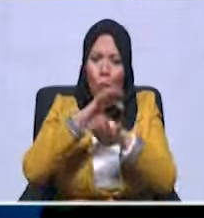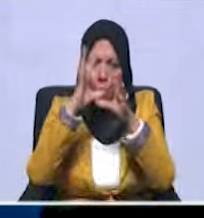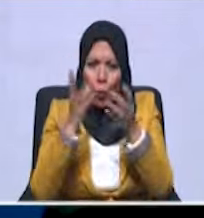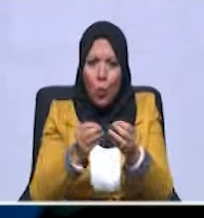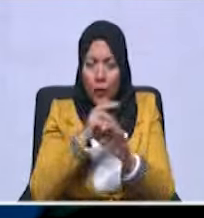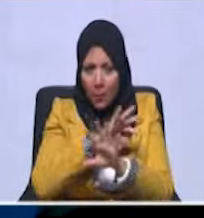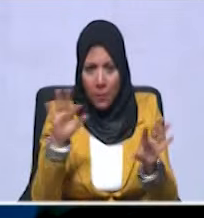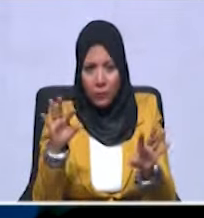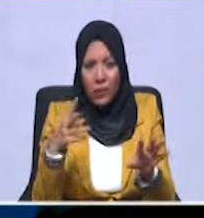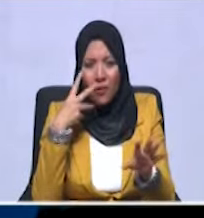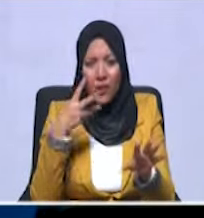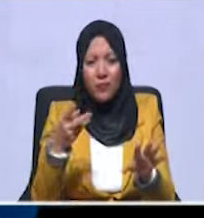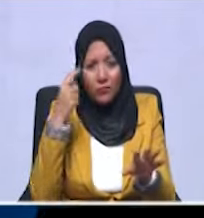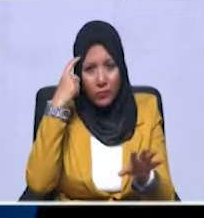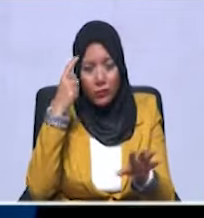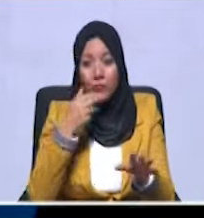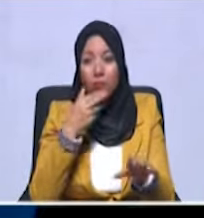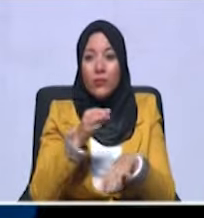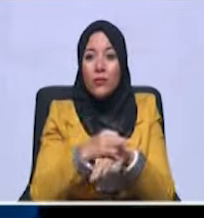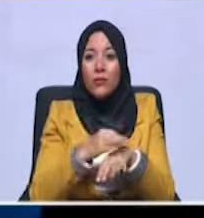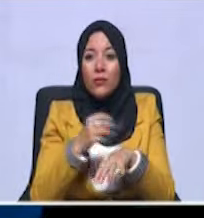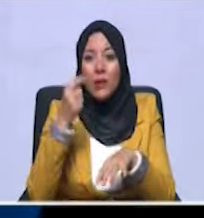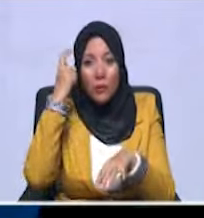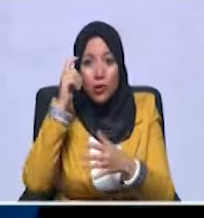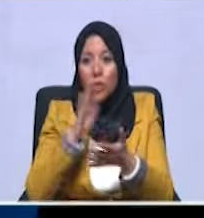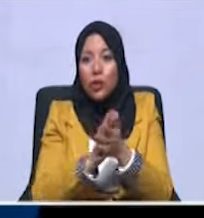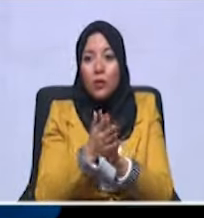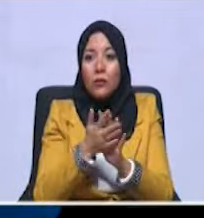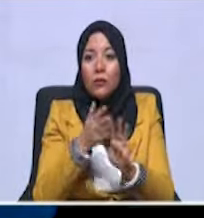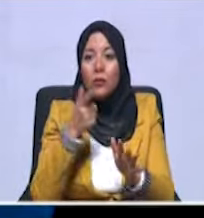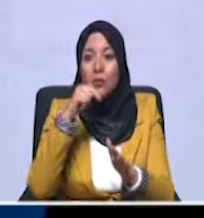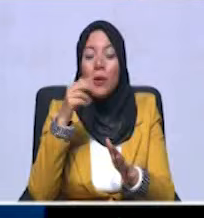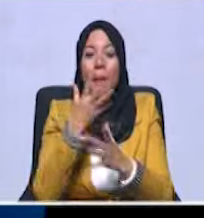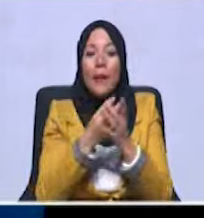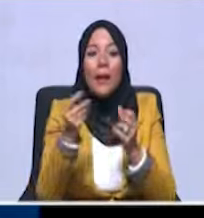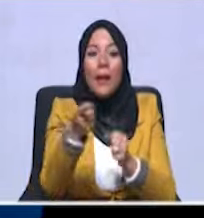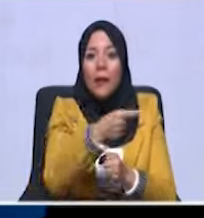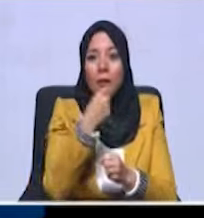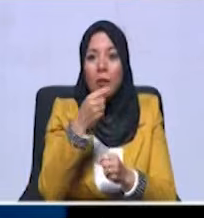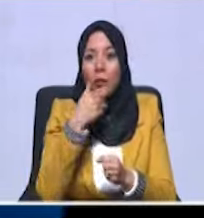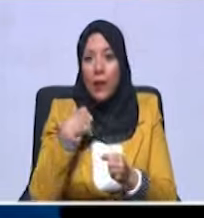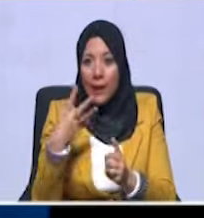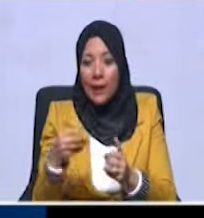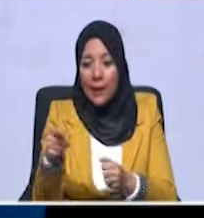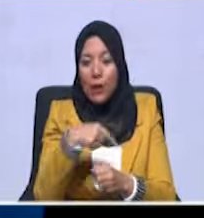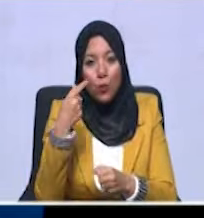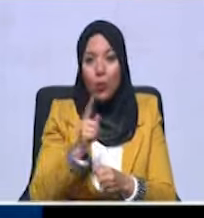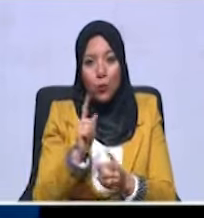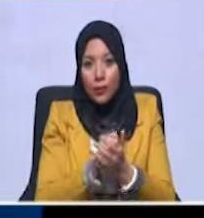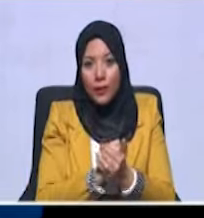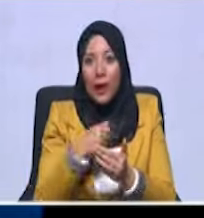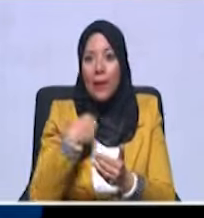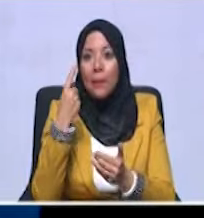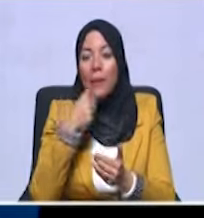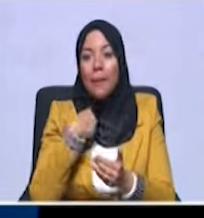الفحوصات الشاملة، فوقفت مع الدكاترة وقلت لهم انا مش عايزة حد يعرف، ولا من عيلته يعني، ولا ولادي كانوا يعرفوا، انا